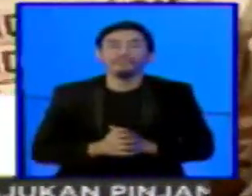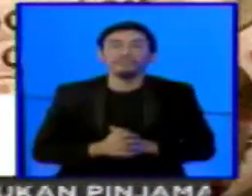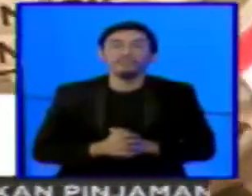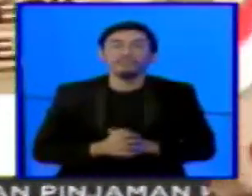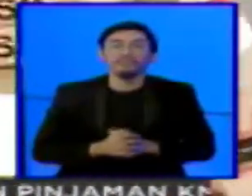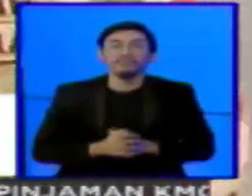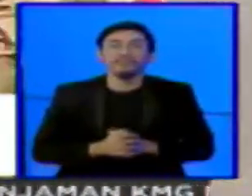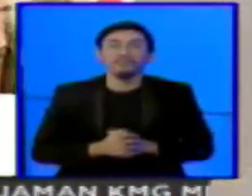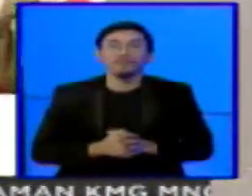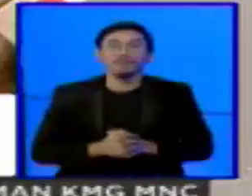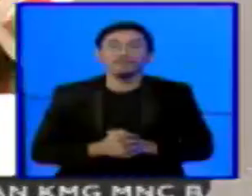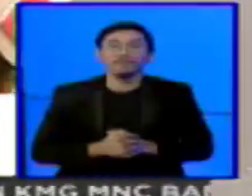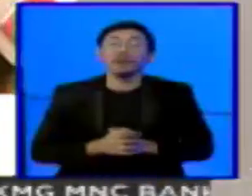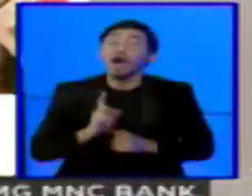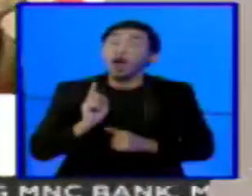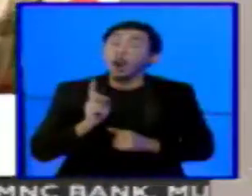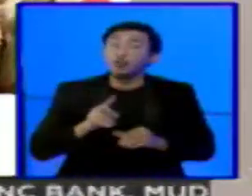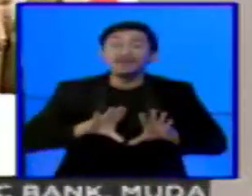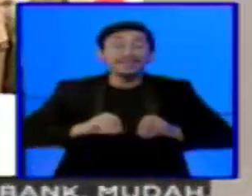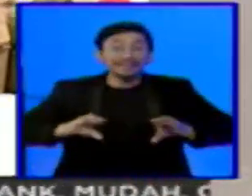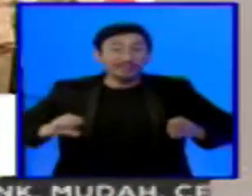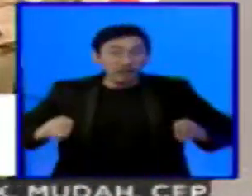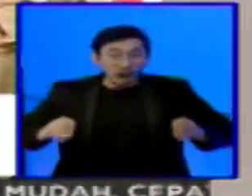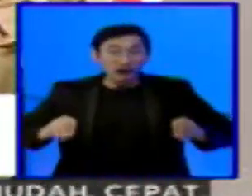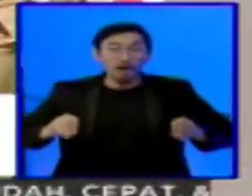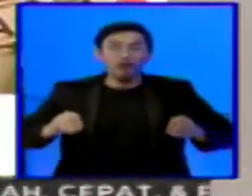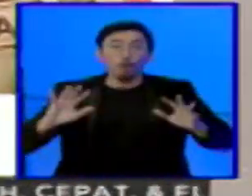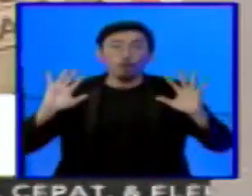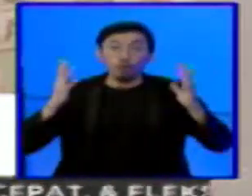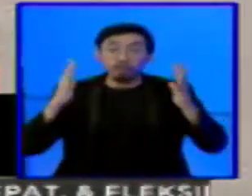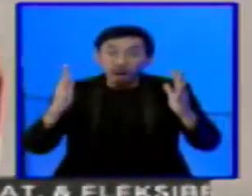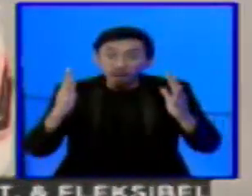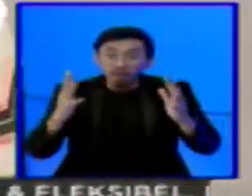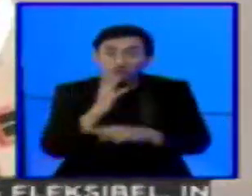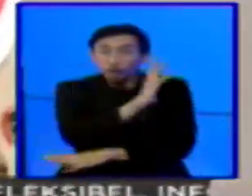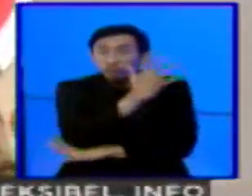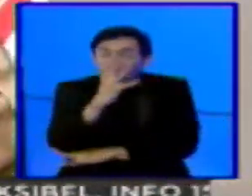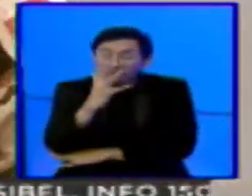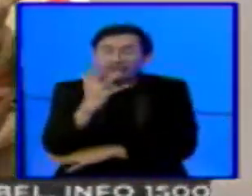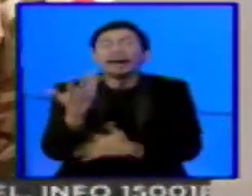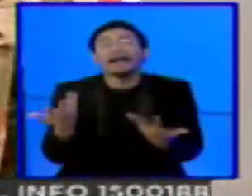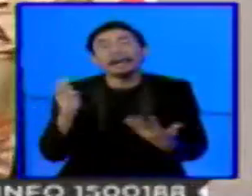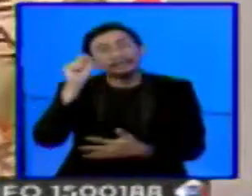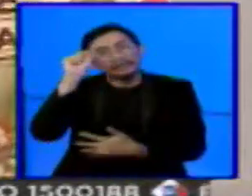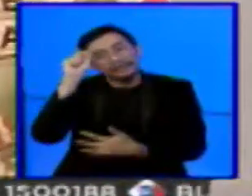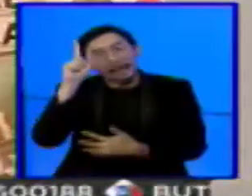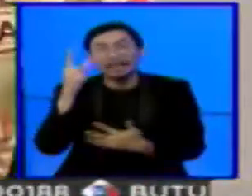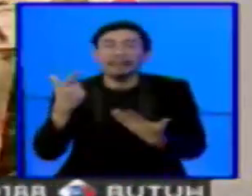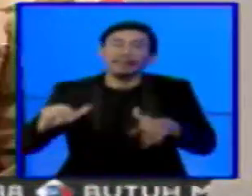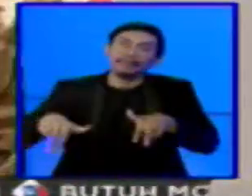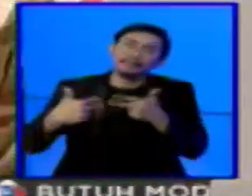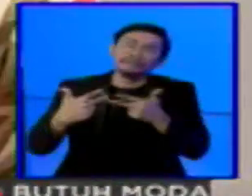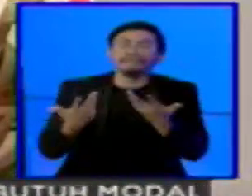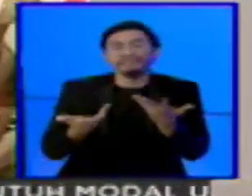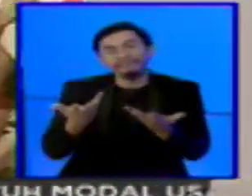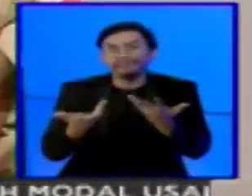lagi dinas atau bekerja di hutan ya kita sesuaikan ya itu aja. Papa harap ke anak, ke Aska ya,